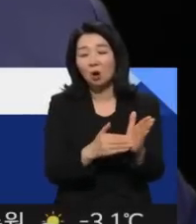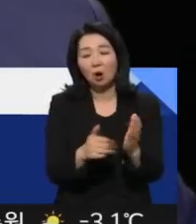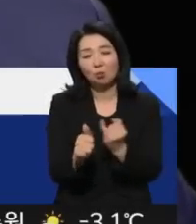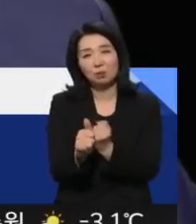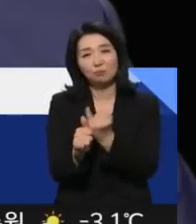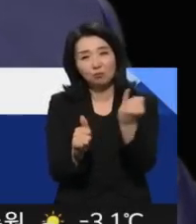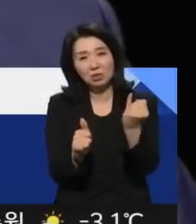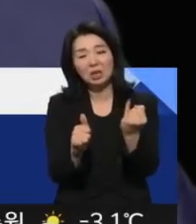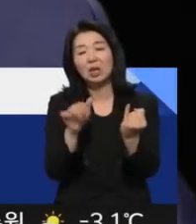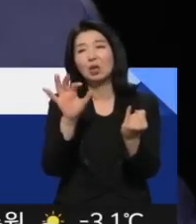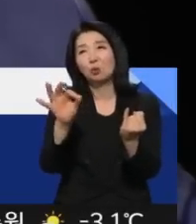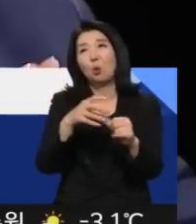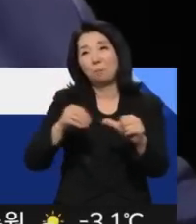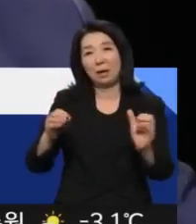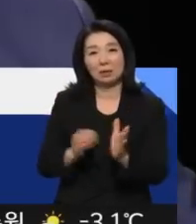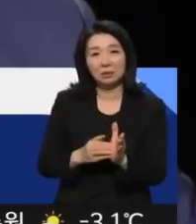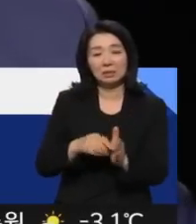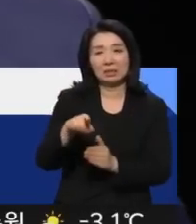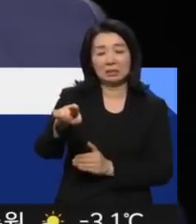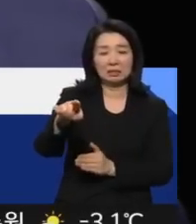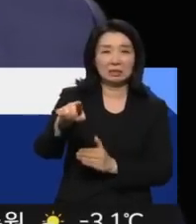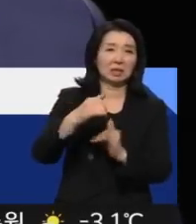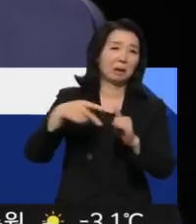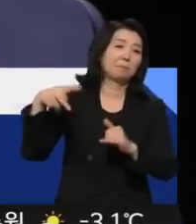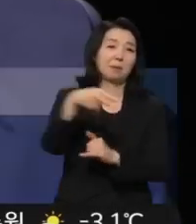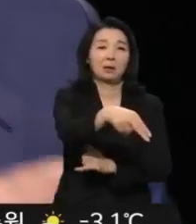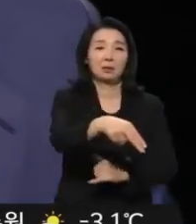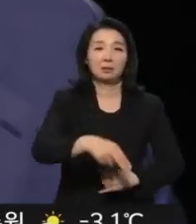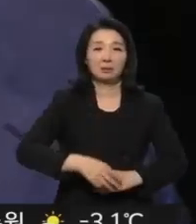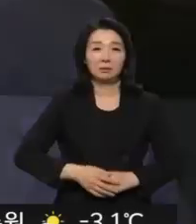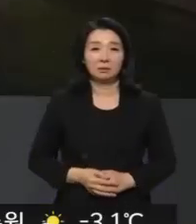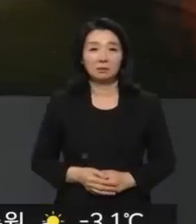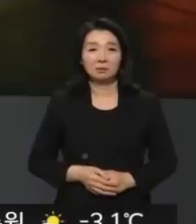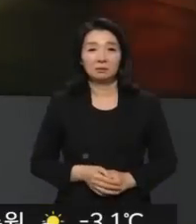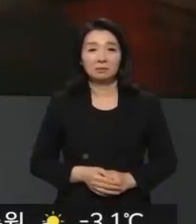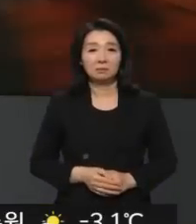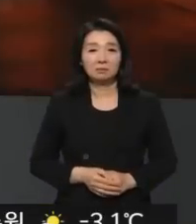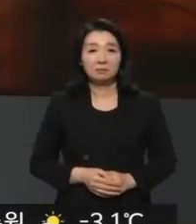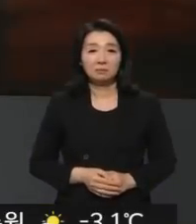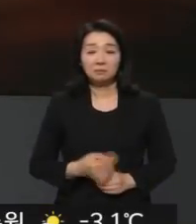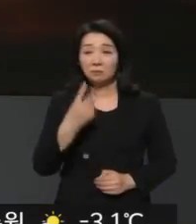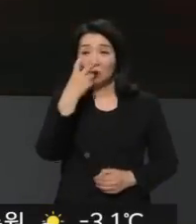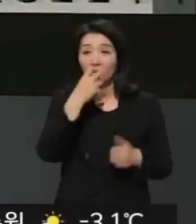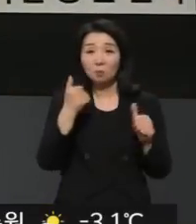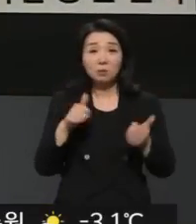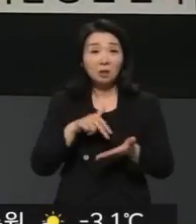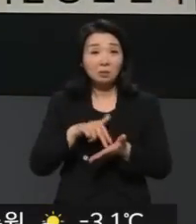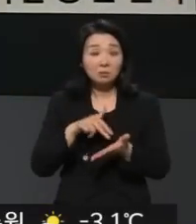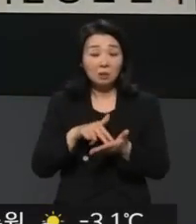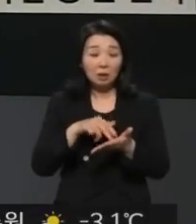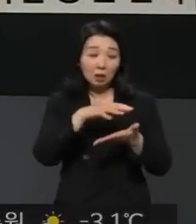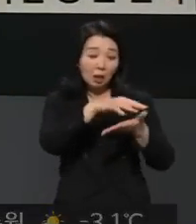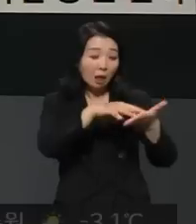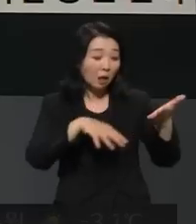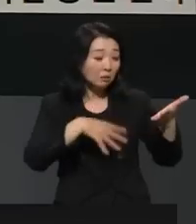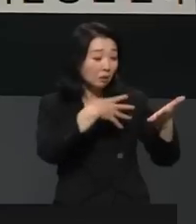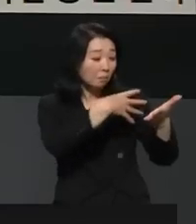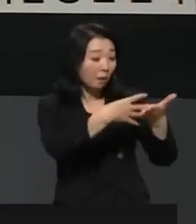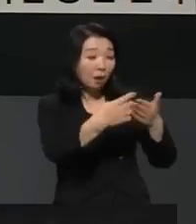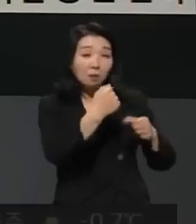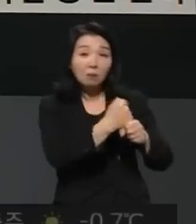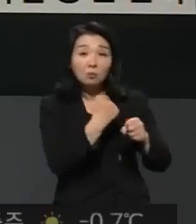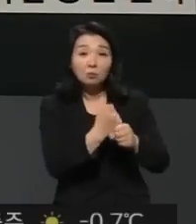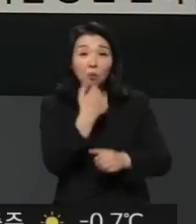되겠다 해서 돈을 빼고 그 사람하고는 절연을 했습니다. 그렇다면 검찰로서는 이 엑셀 파일을 작성한